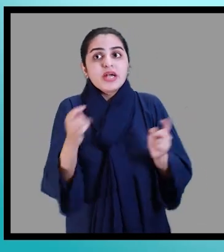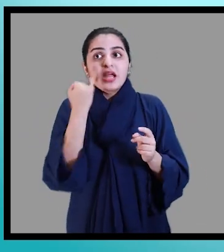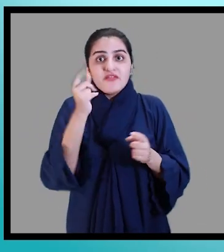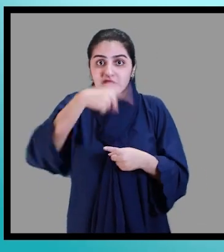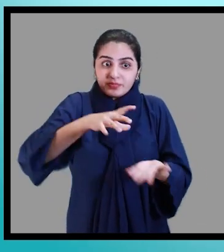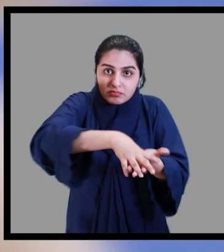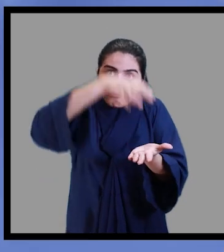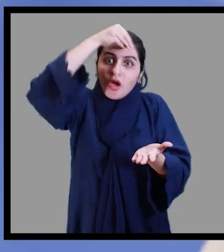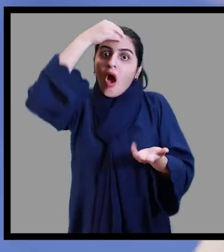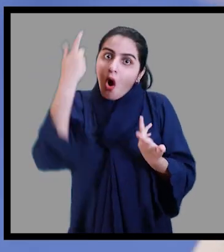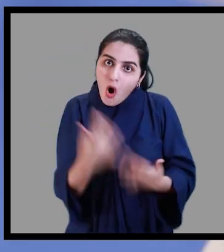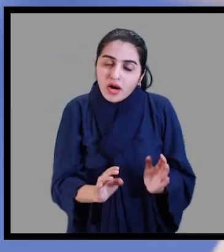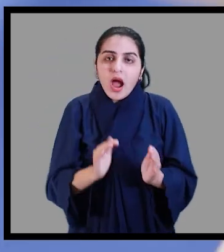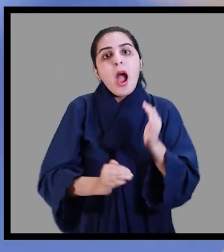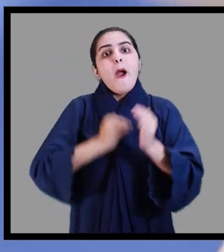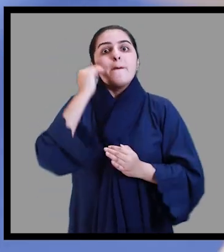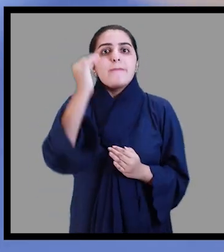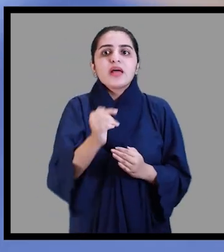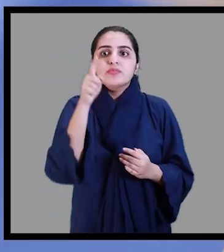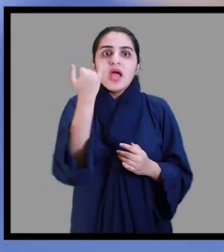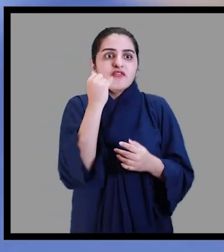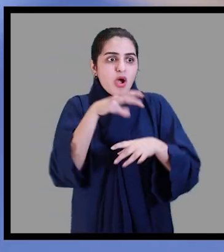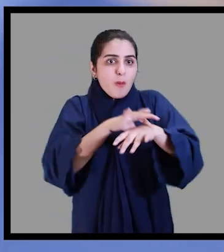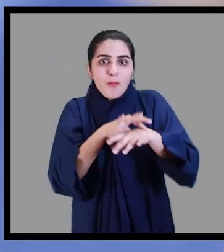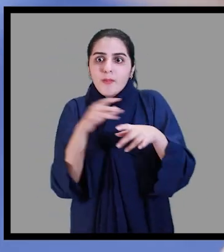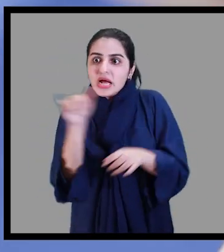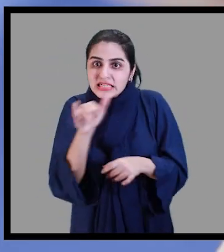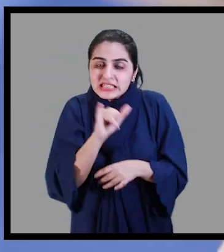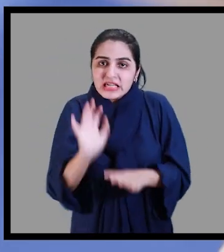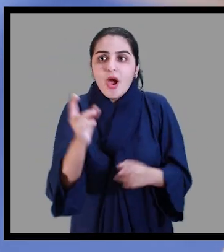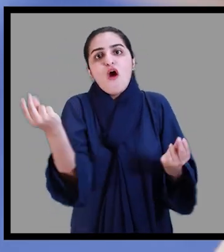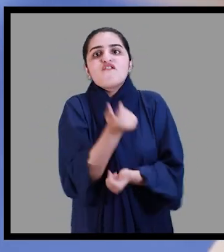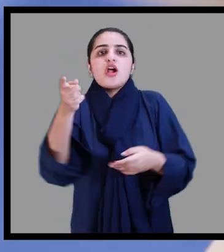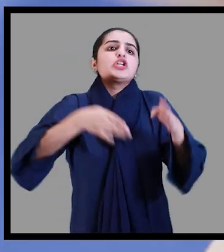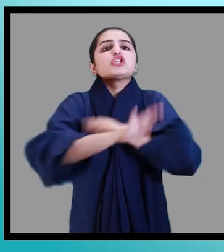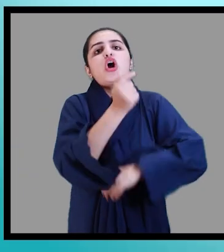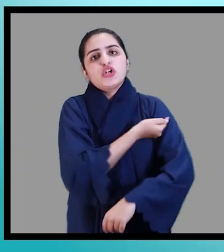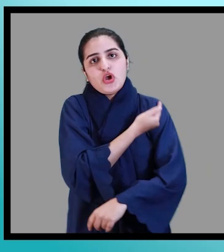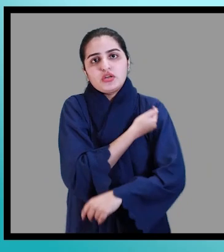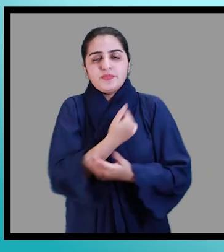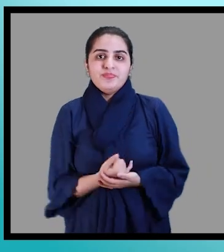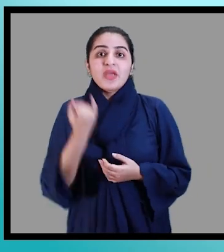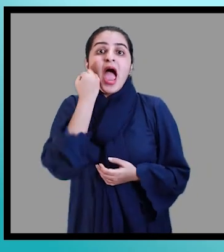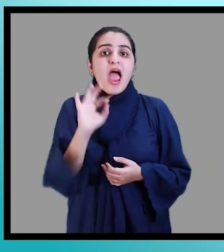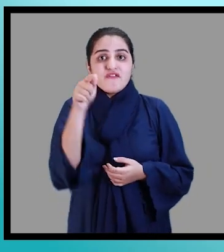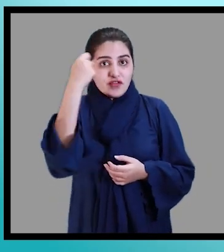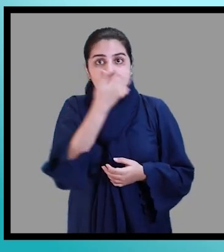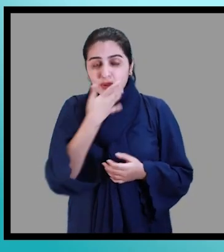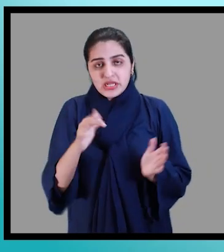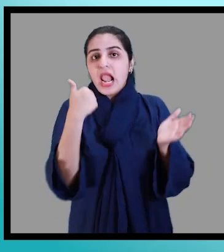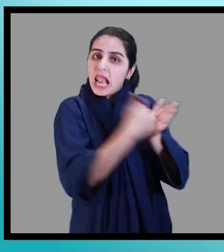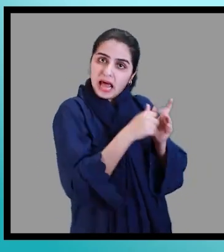आप इसको समझ लेंगे तो इसकी साइंस को आइडेंटिफाई करने में, उसको पहचानने में आसानी होगी। अगर वीडियो पसंद आई है तो लाइक का बटन